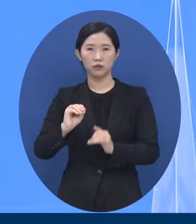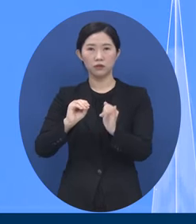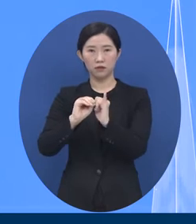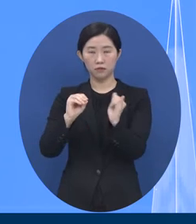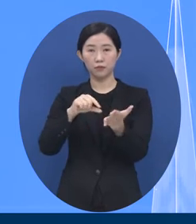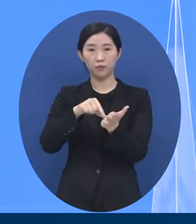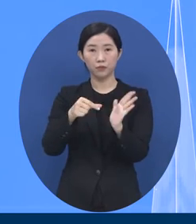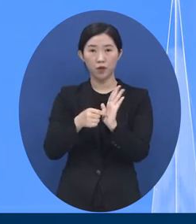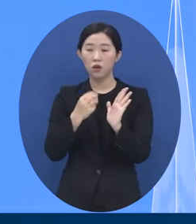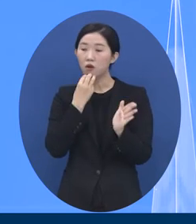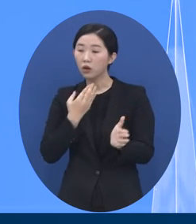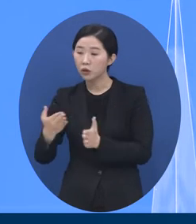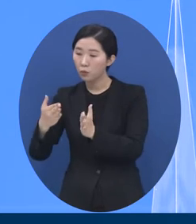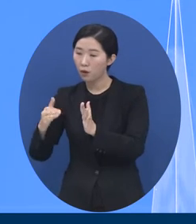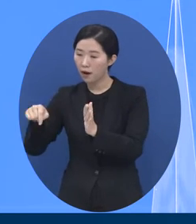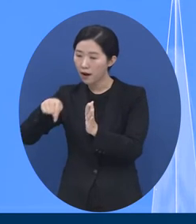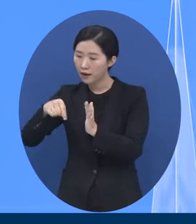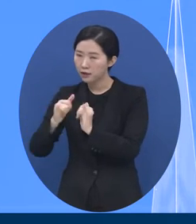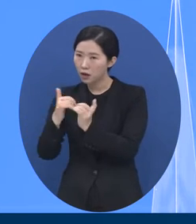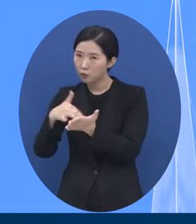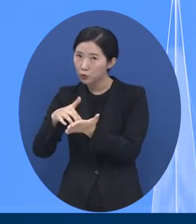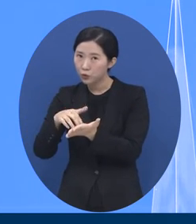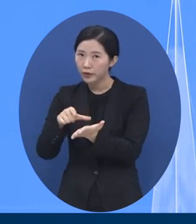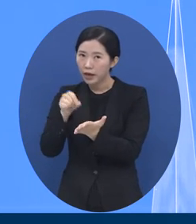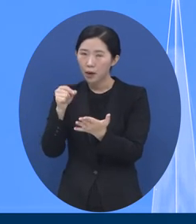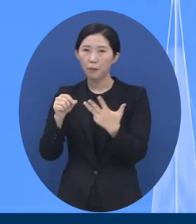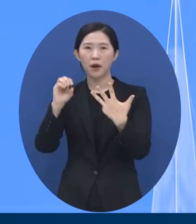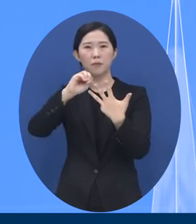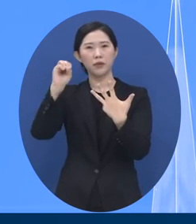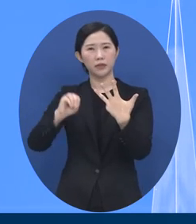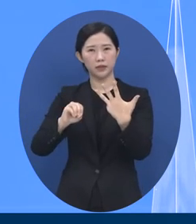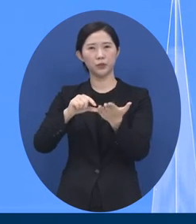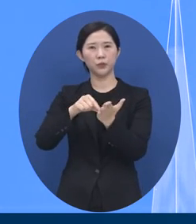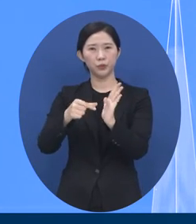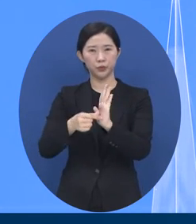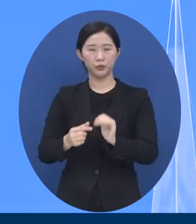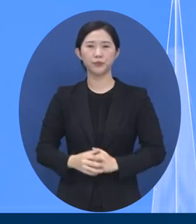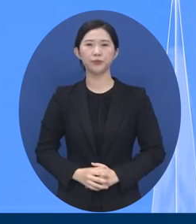7,495명이고, 경기도 인구 대비 8%입니다.